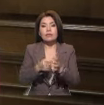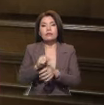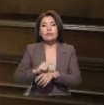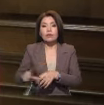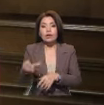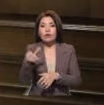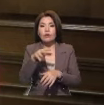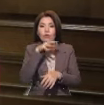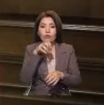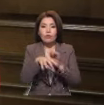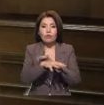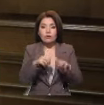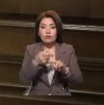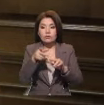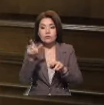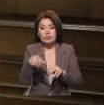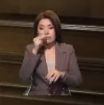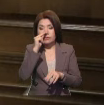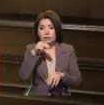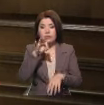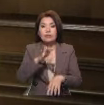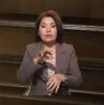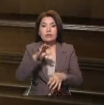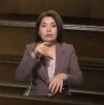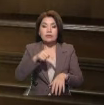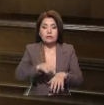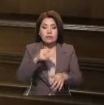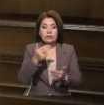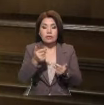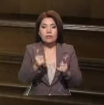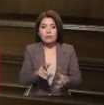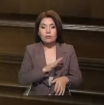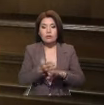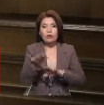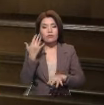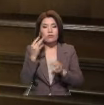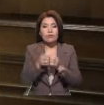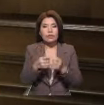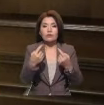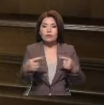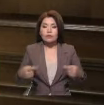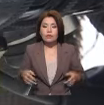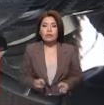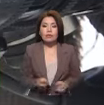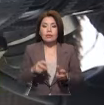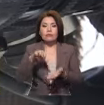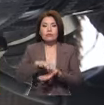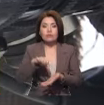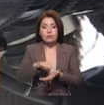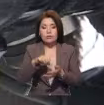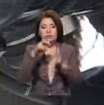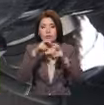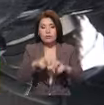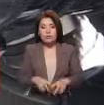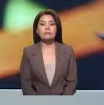Ұрлыққа қатысы бар азамат кінәсін мойындап, оның Астана қаласында бұрын жасалған осыған ұқсас басқа да қылмыстарға қатысы бар жоғы